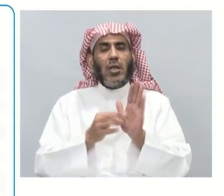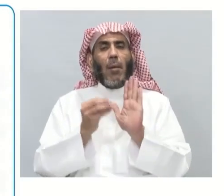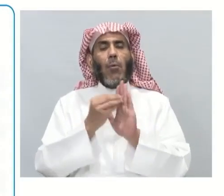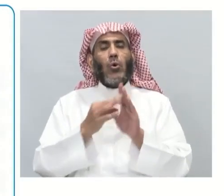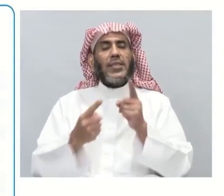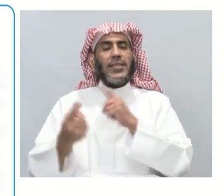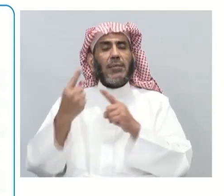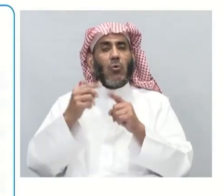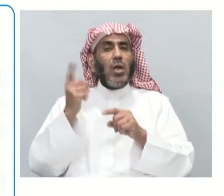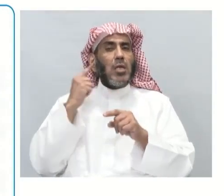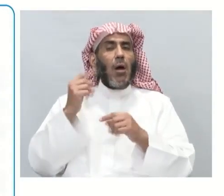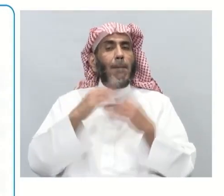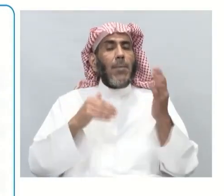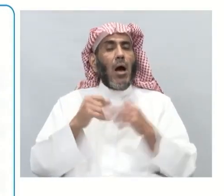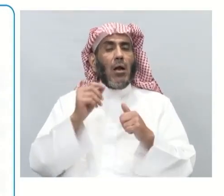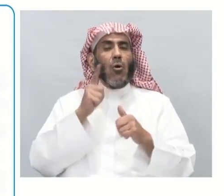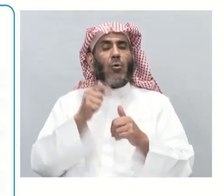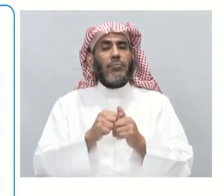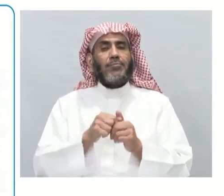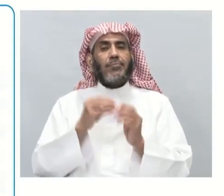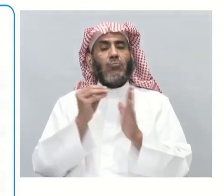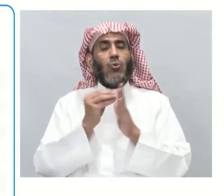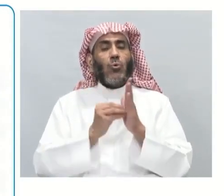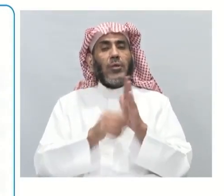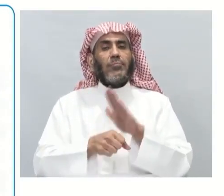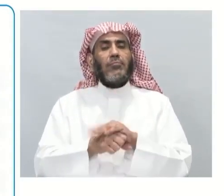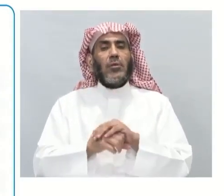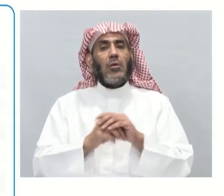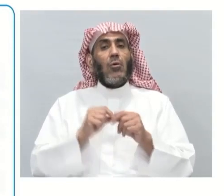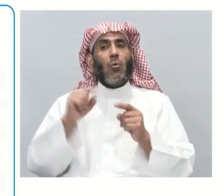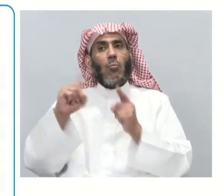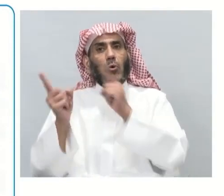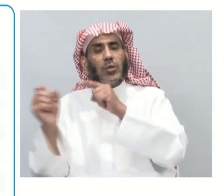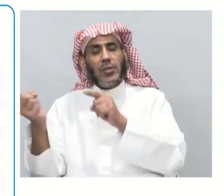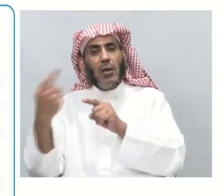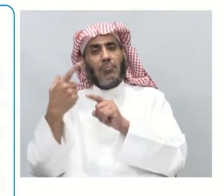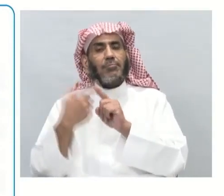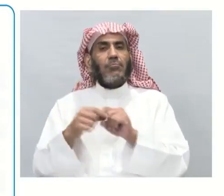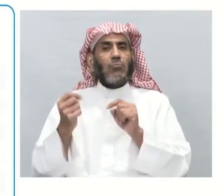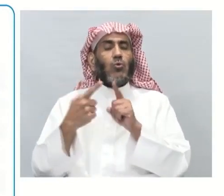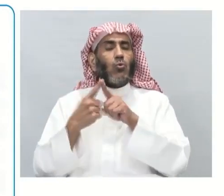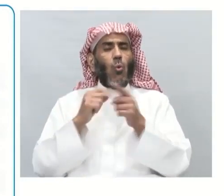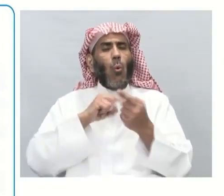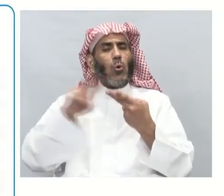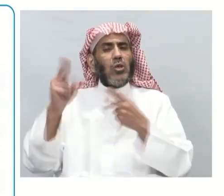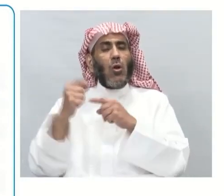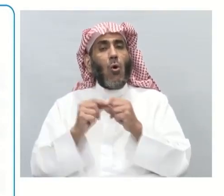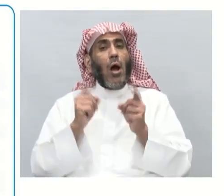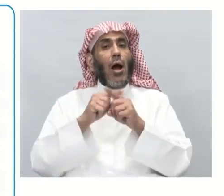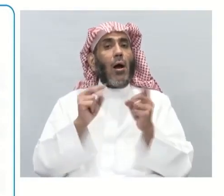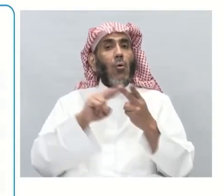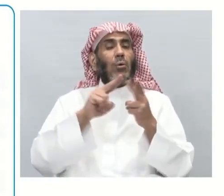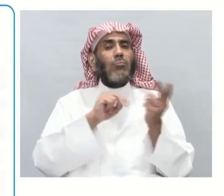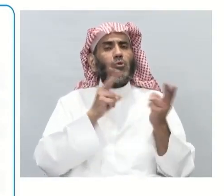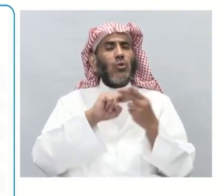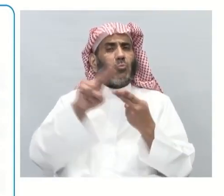السابق اللي هو الاستماع مهاره لغويه مكوناته كانت مرسل و رساله ومستمع وقناه